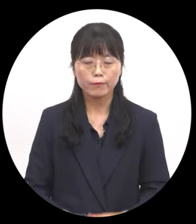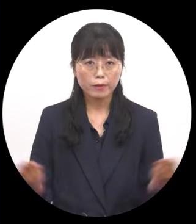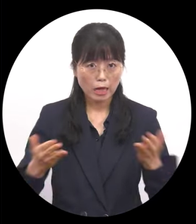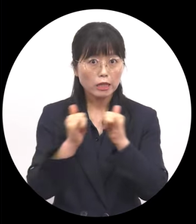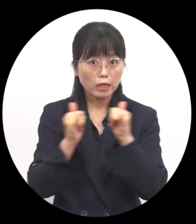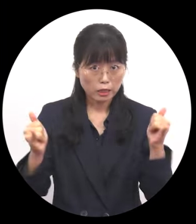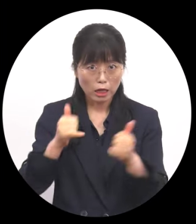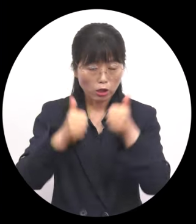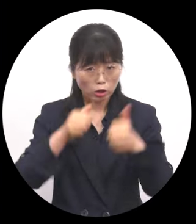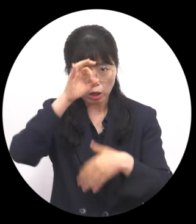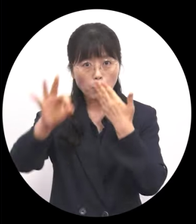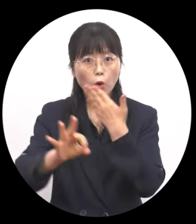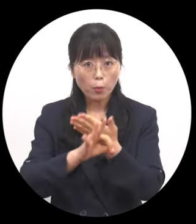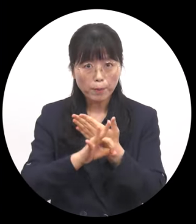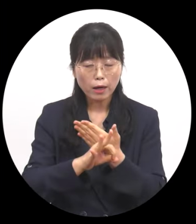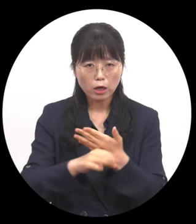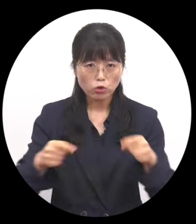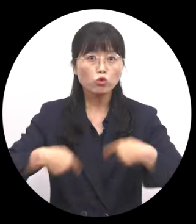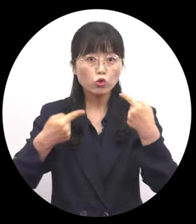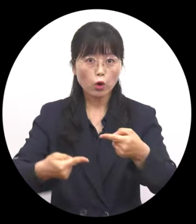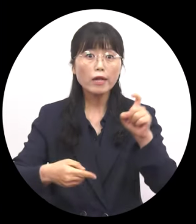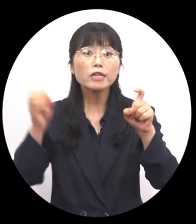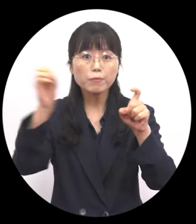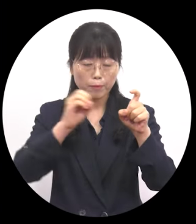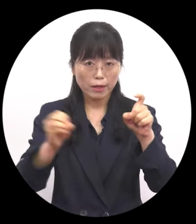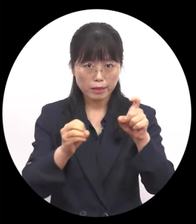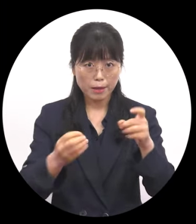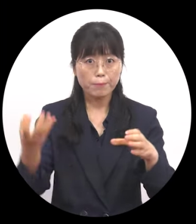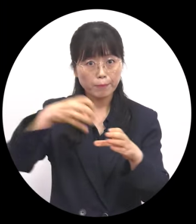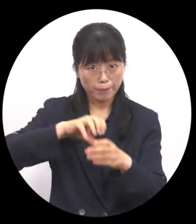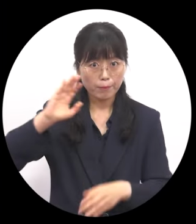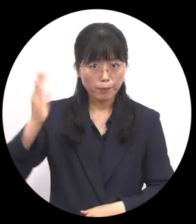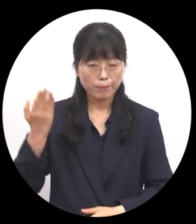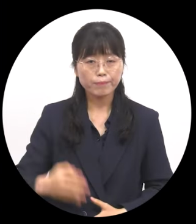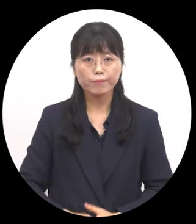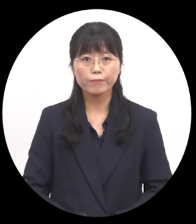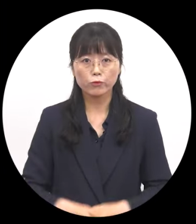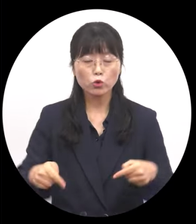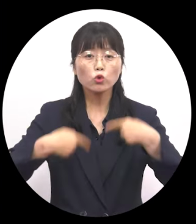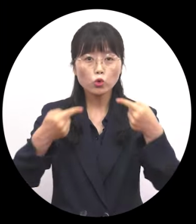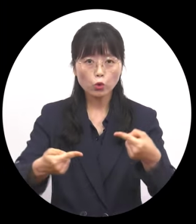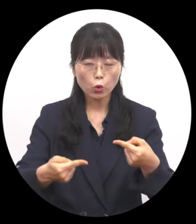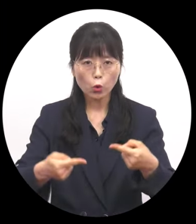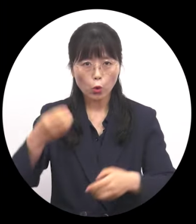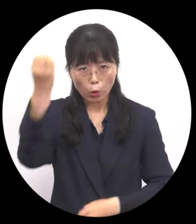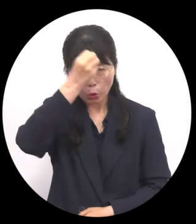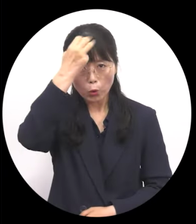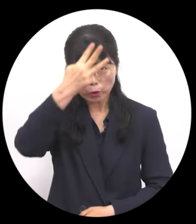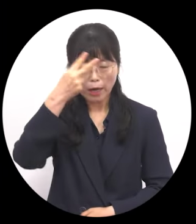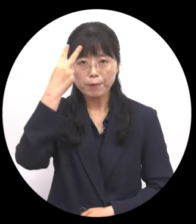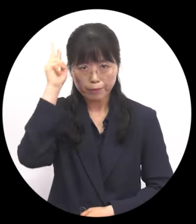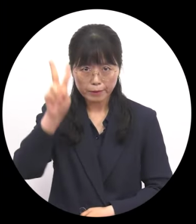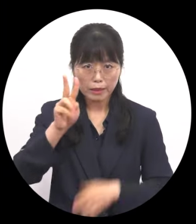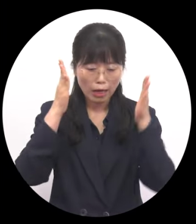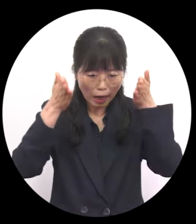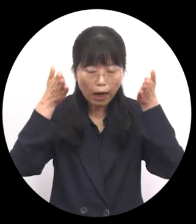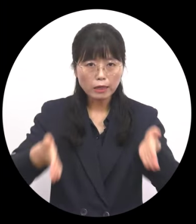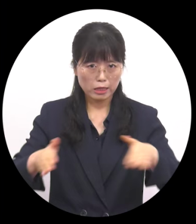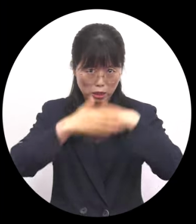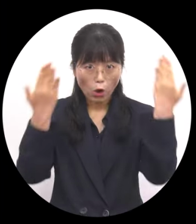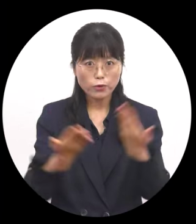재직자 전형 같은 경우에는 출결이 10% 반영이 되는데요. 출결은 3학년 2학기까지 전체가